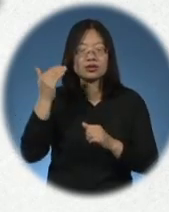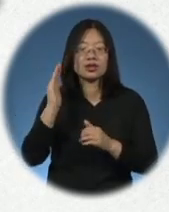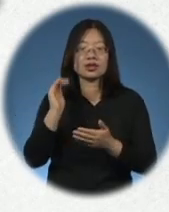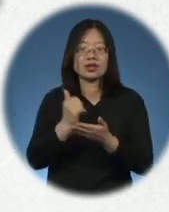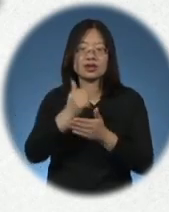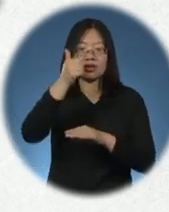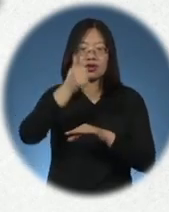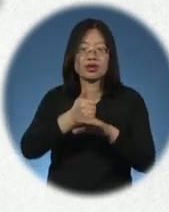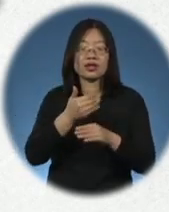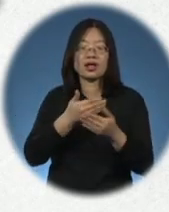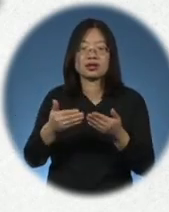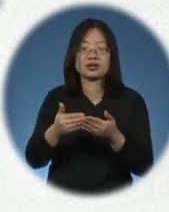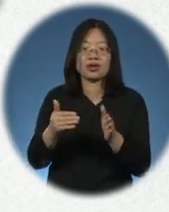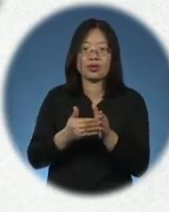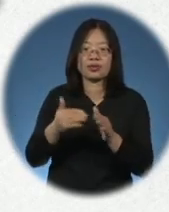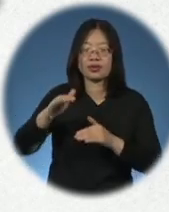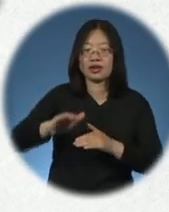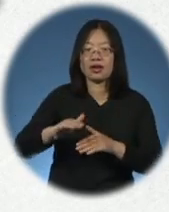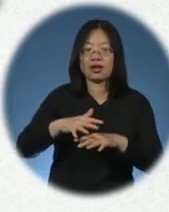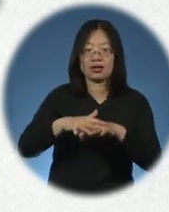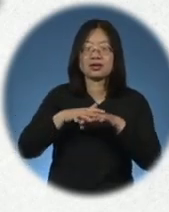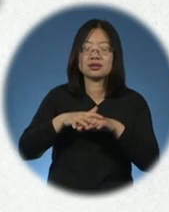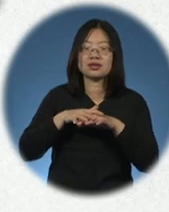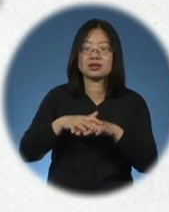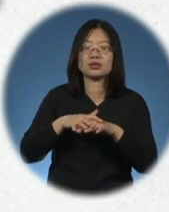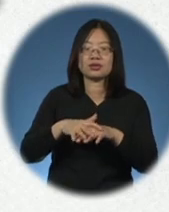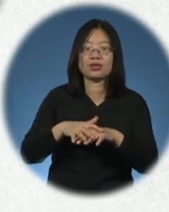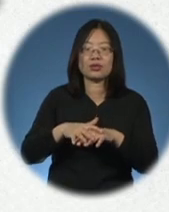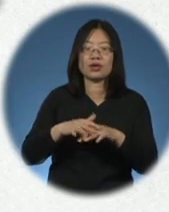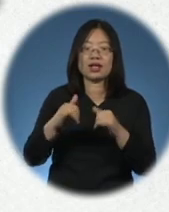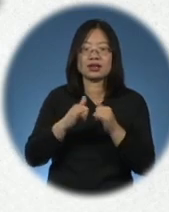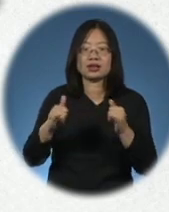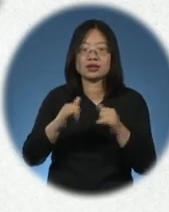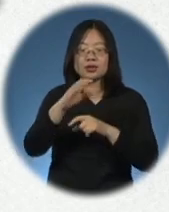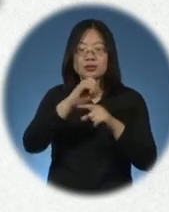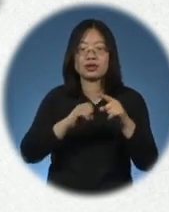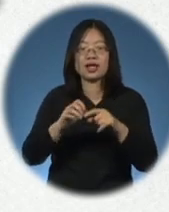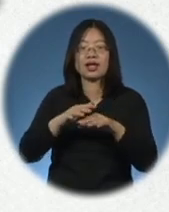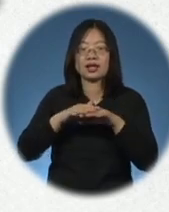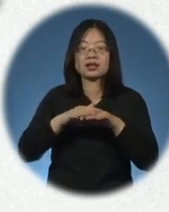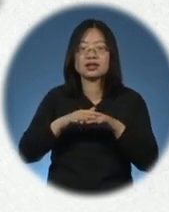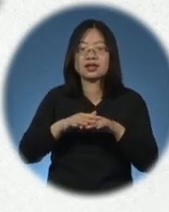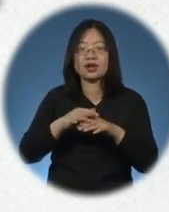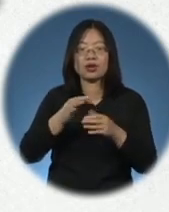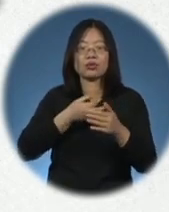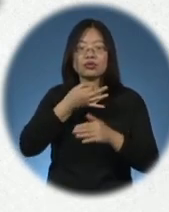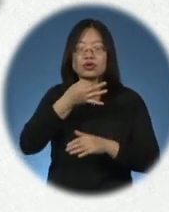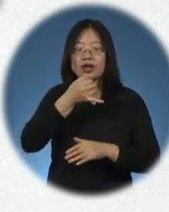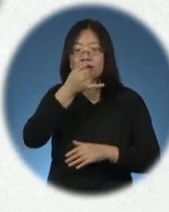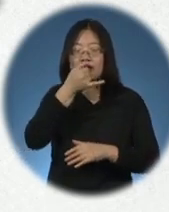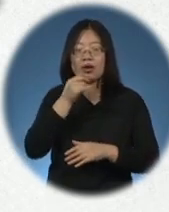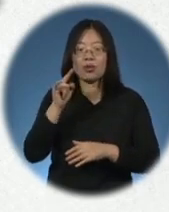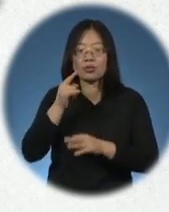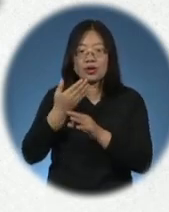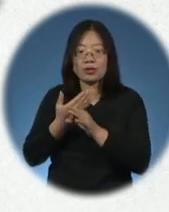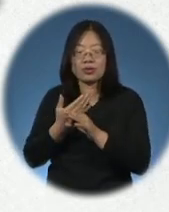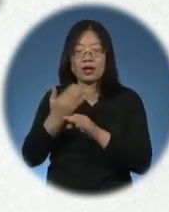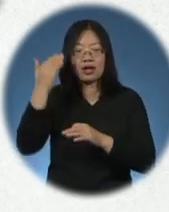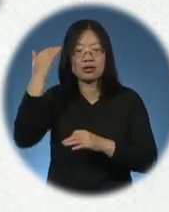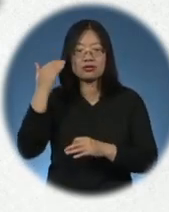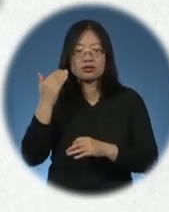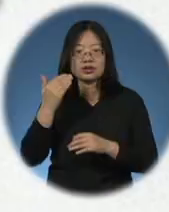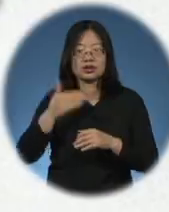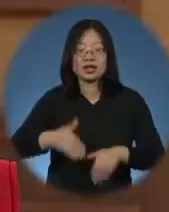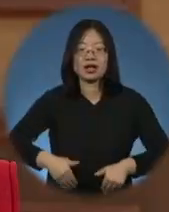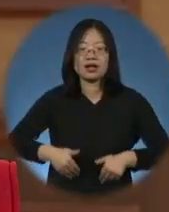대선 결과를 그려본 건데요. 그런 지도를 인구 비례 지도라고 불러요. 인구 비례? 예, 어떤 거냐면요. 우리나라